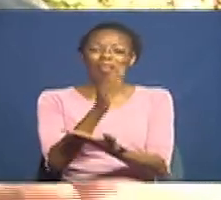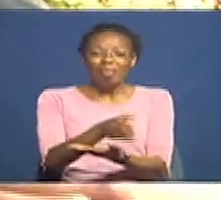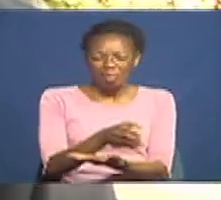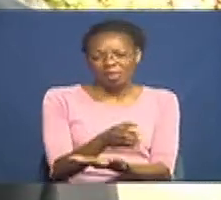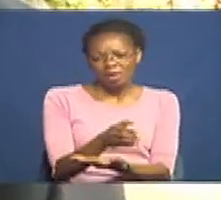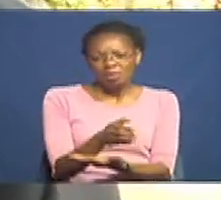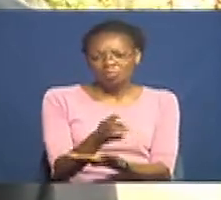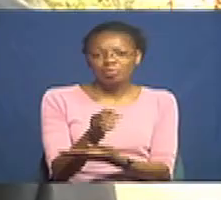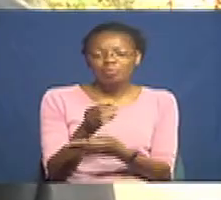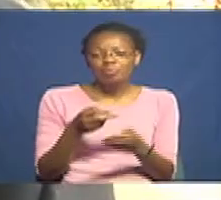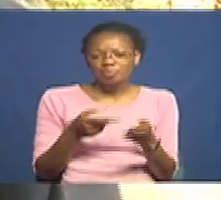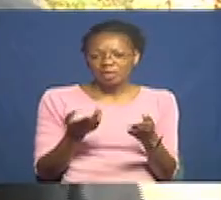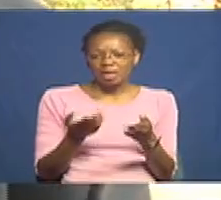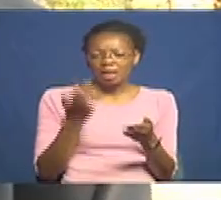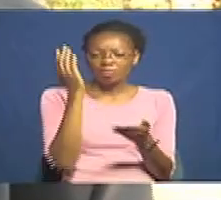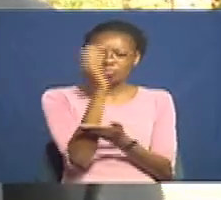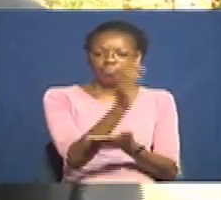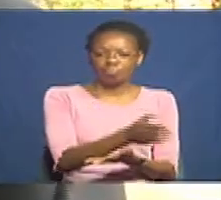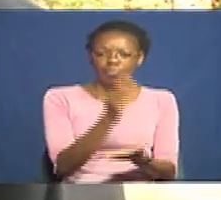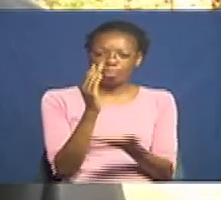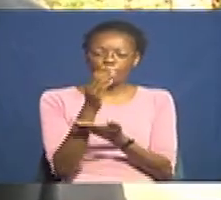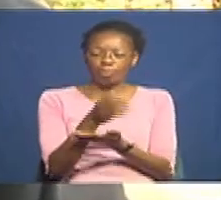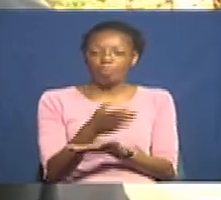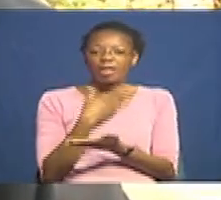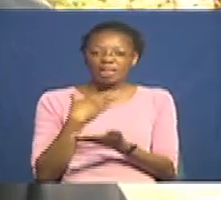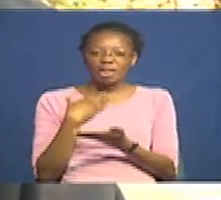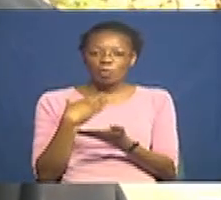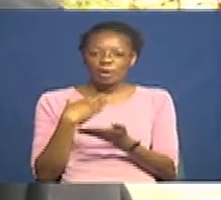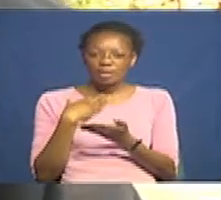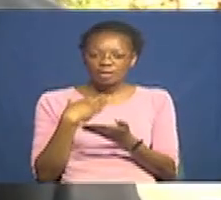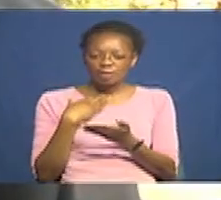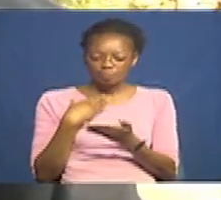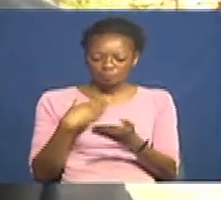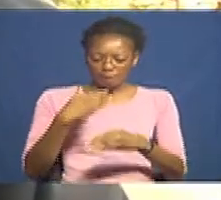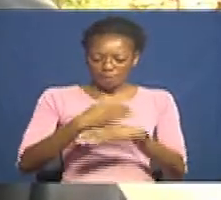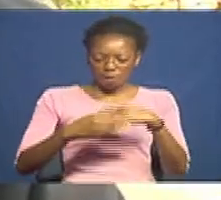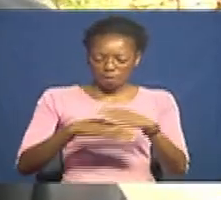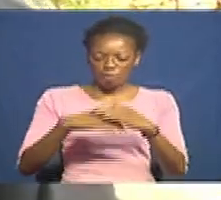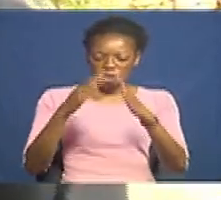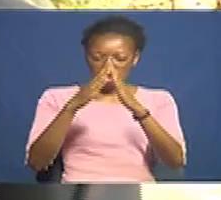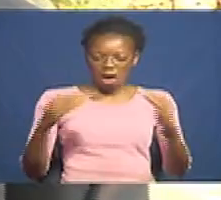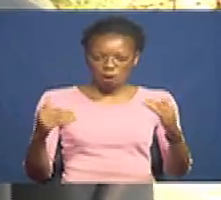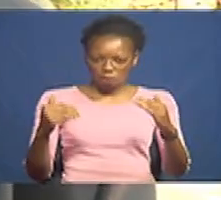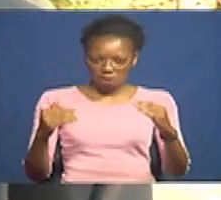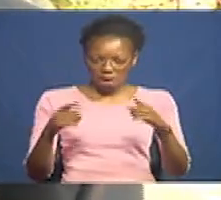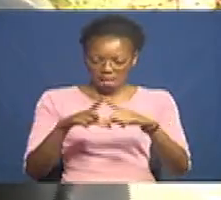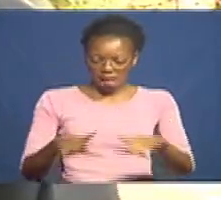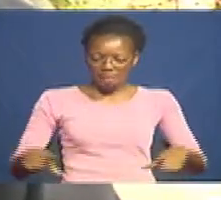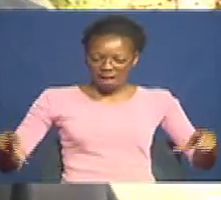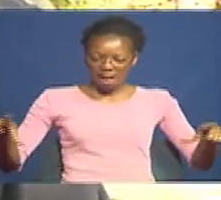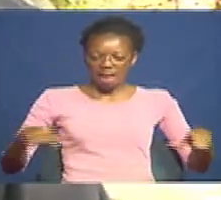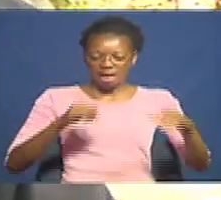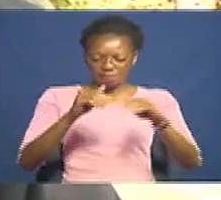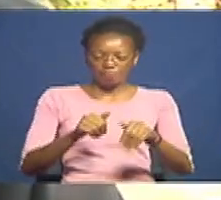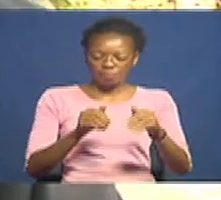umeona hiyo natural forest imekatwa, tuseme kama Karura ikikatwa leo, in fact ujue umepoteza museum,